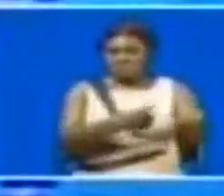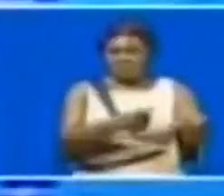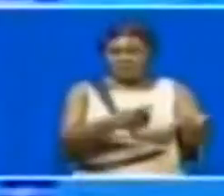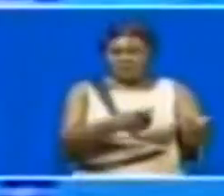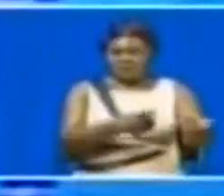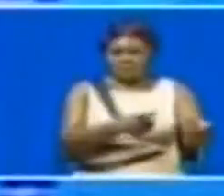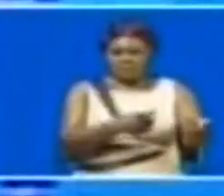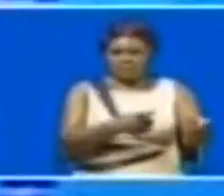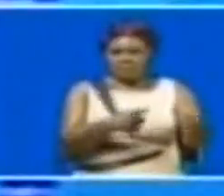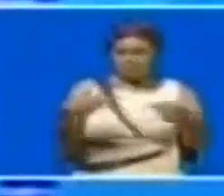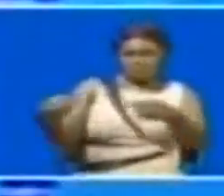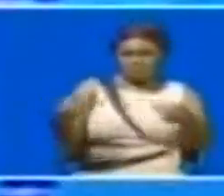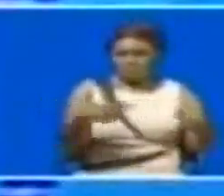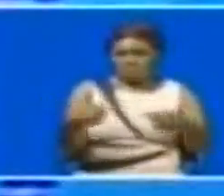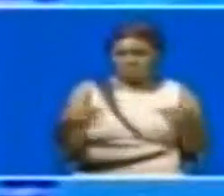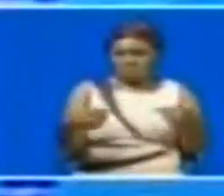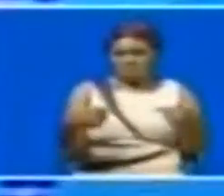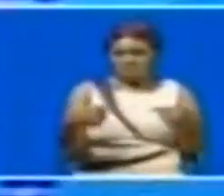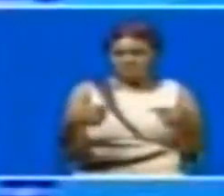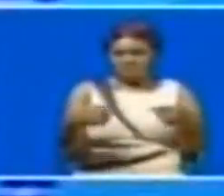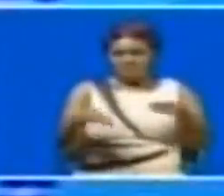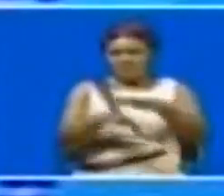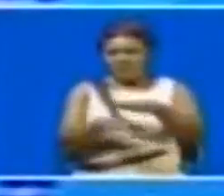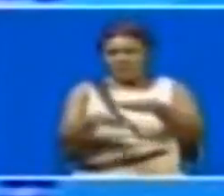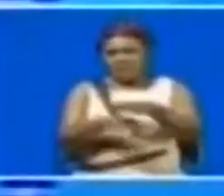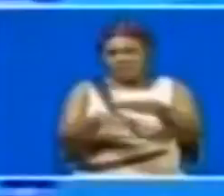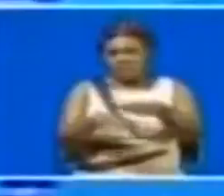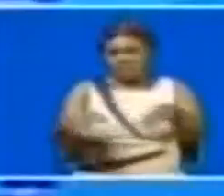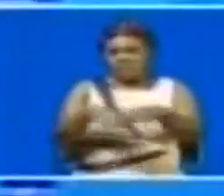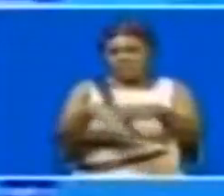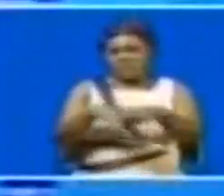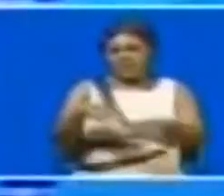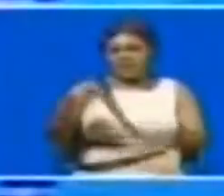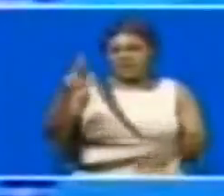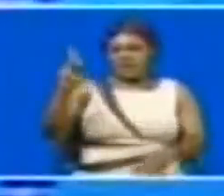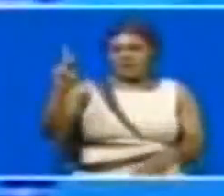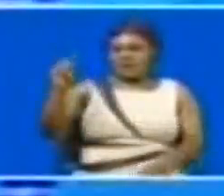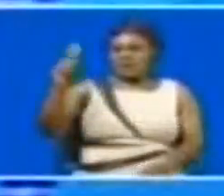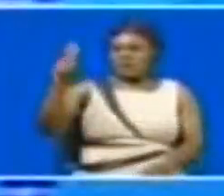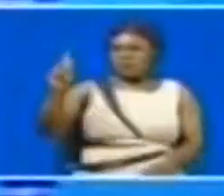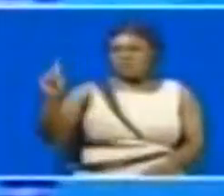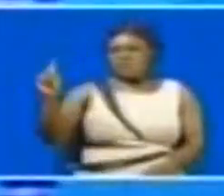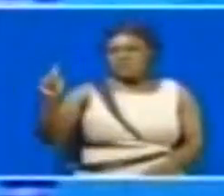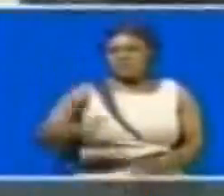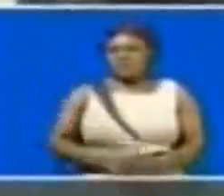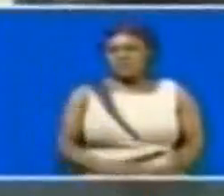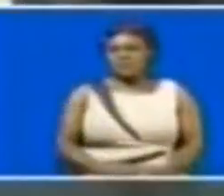kumlaumu ama kulaumu vurugu hilo kwa kusababishwa na naibu wake wa chama cha NAT. Tobias Chanji na taarifa hiyo kwa